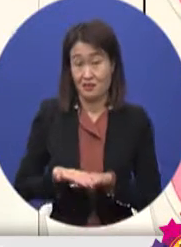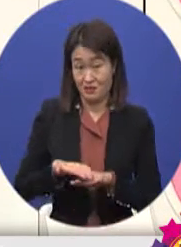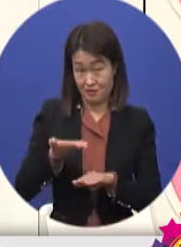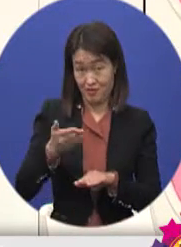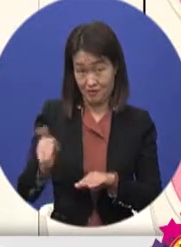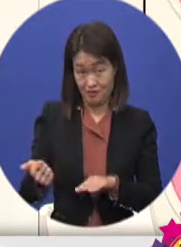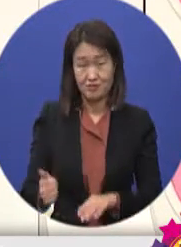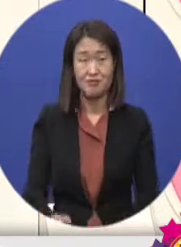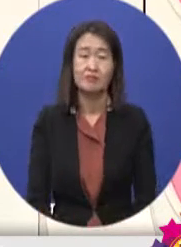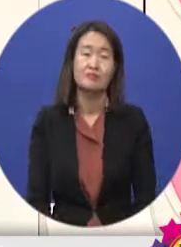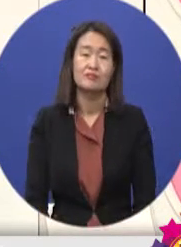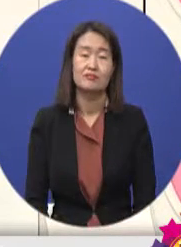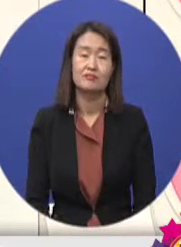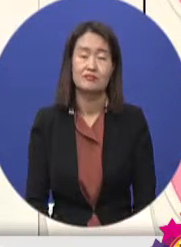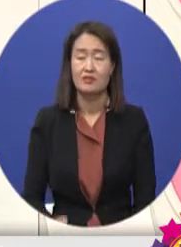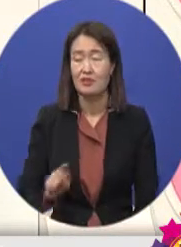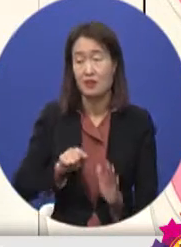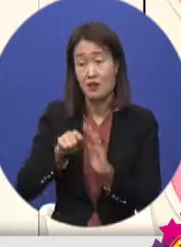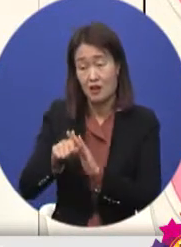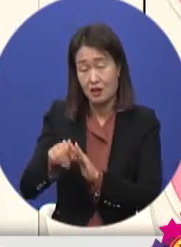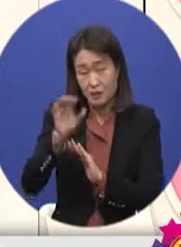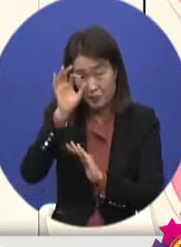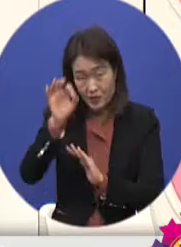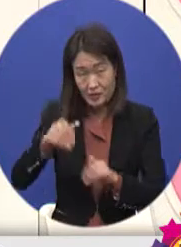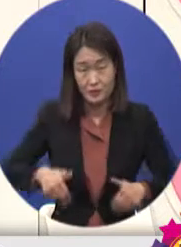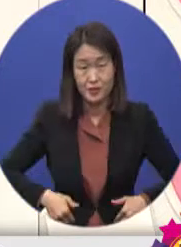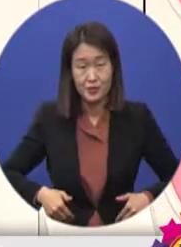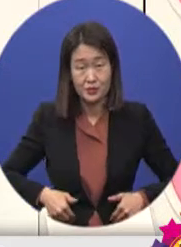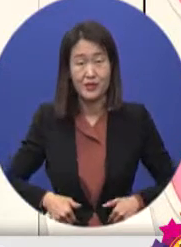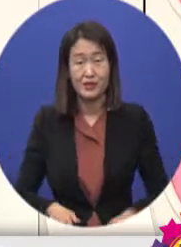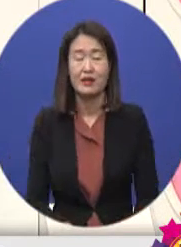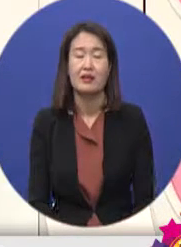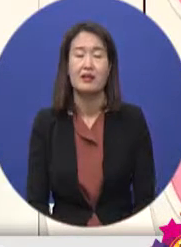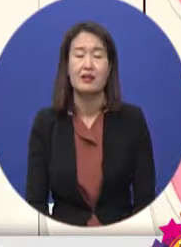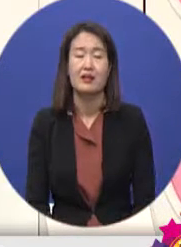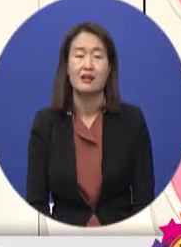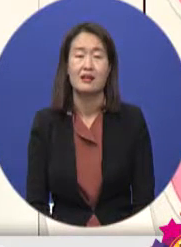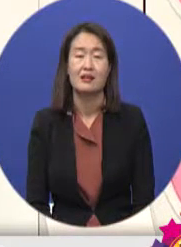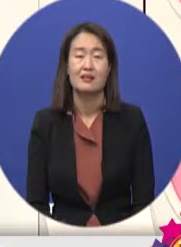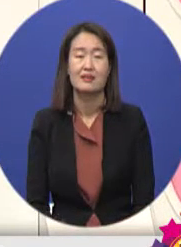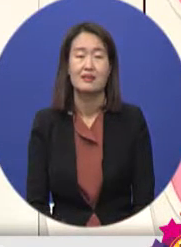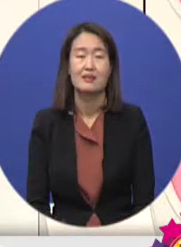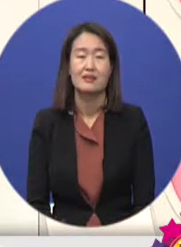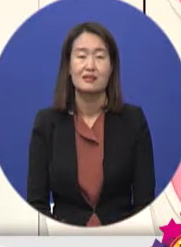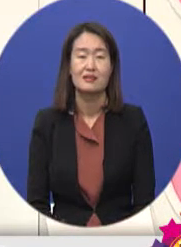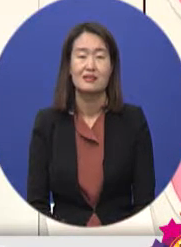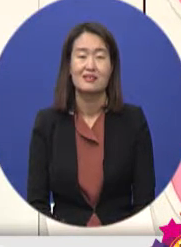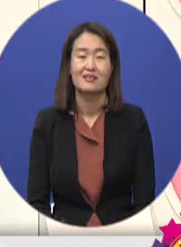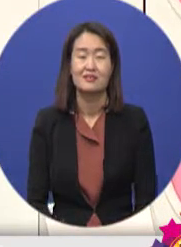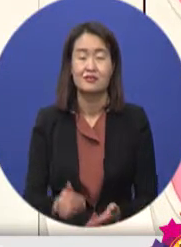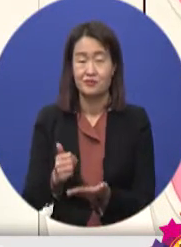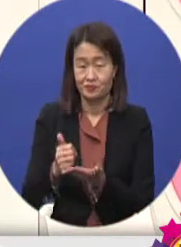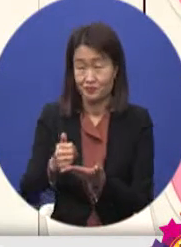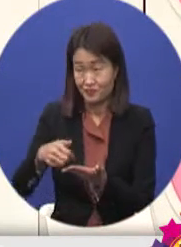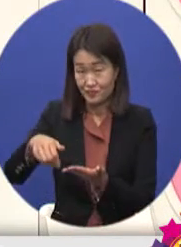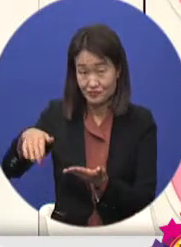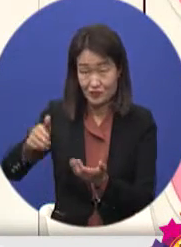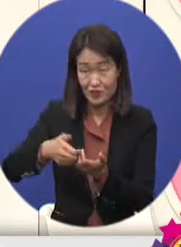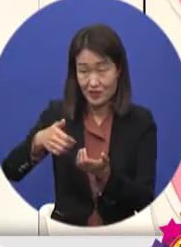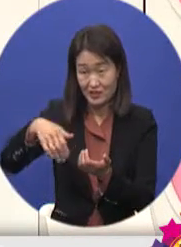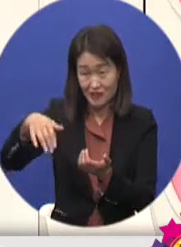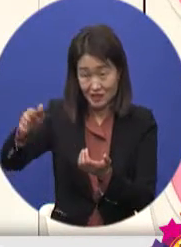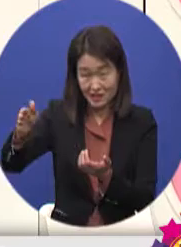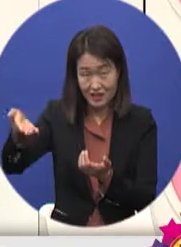또 가셔서 그 장례식장도 가봐야 되겠습니다. 방송이 끝나고. 자, 님은 가셨지만 우리